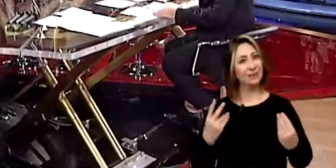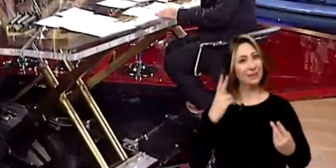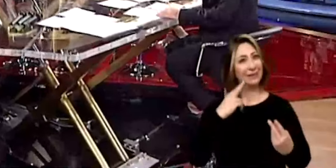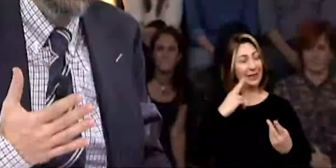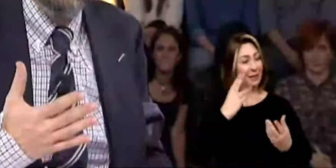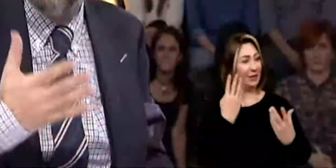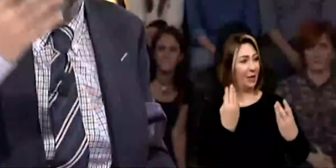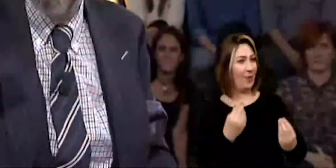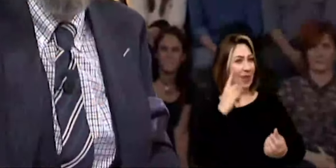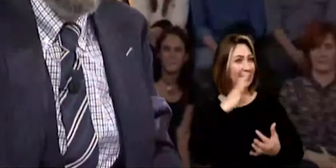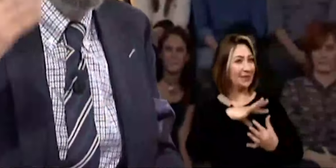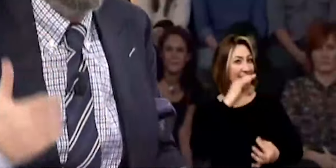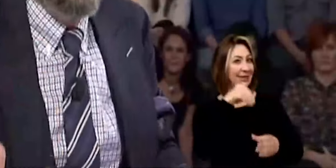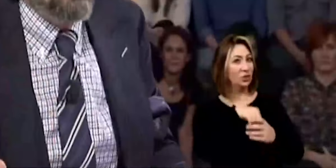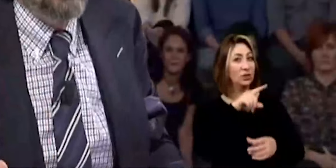insanla ilgili